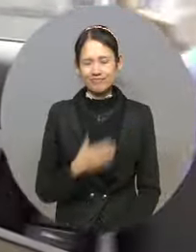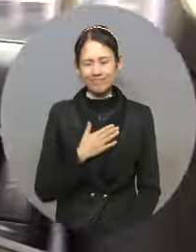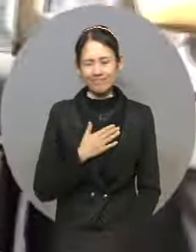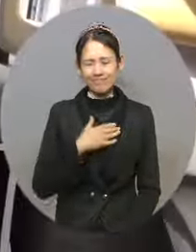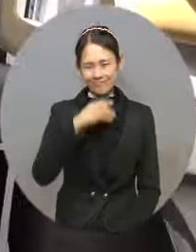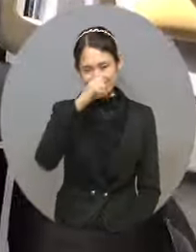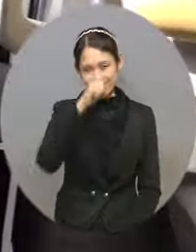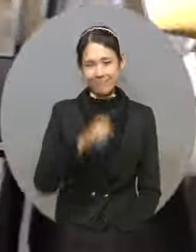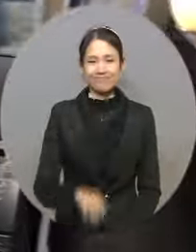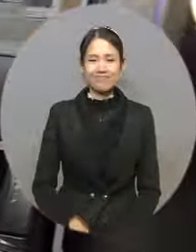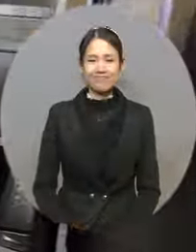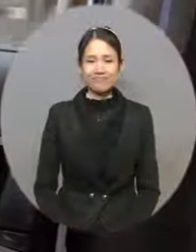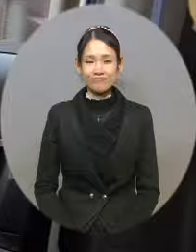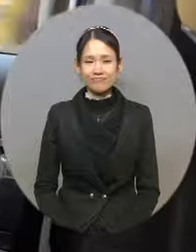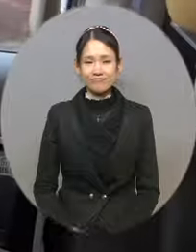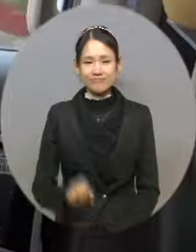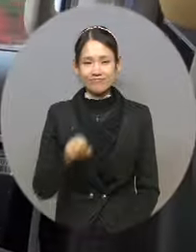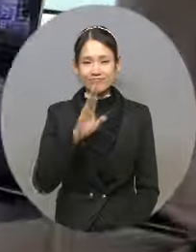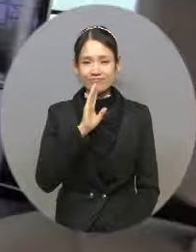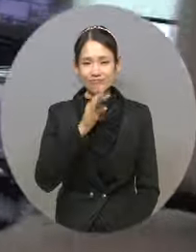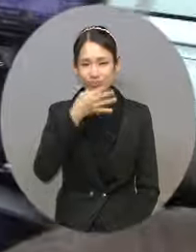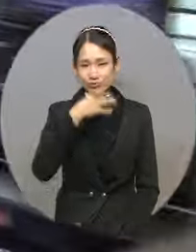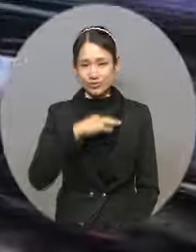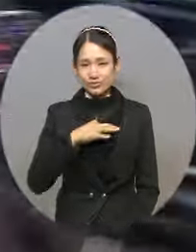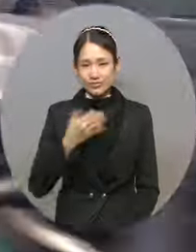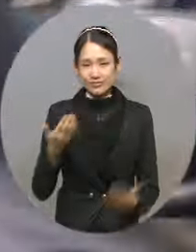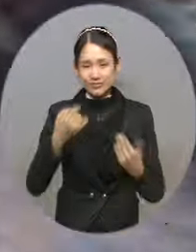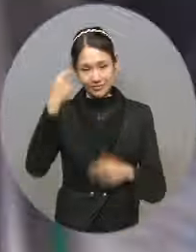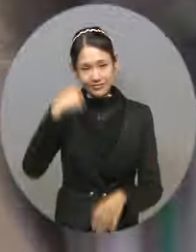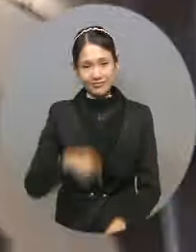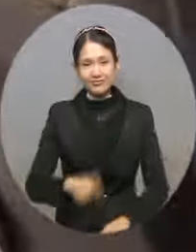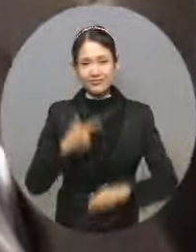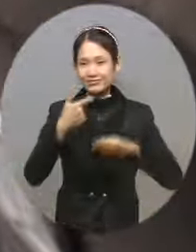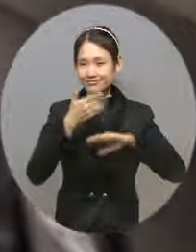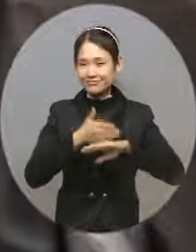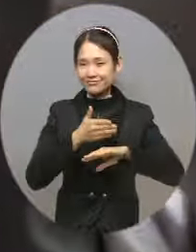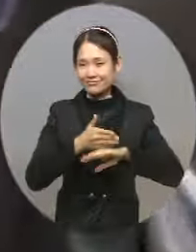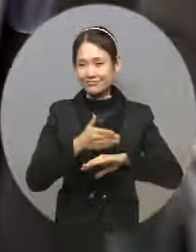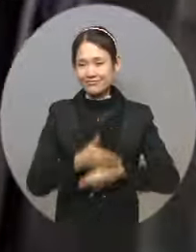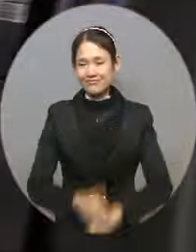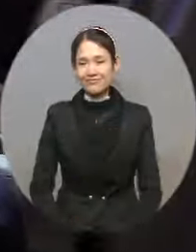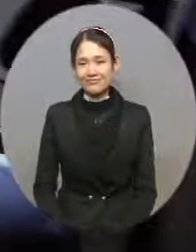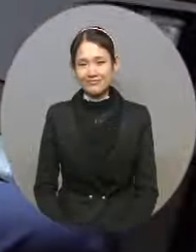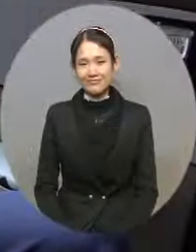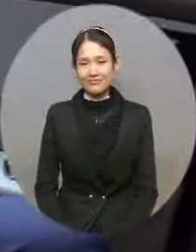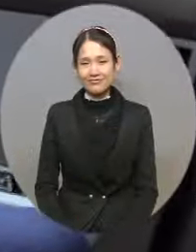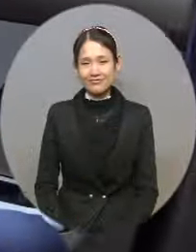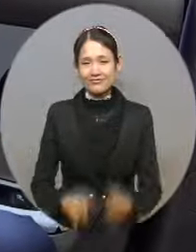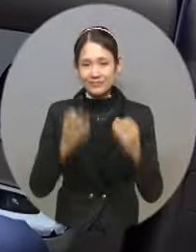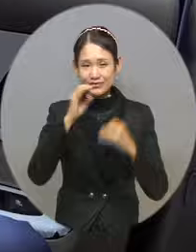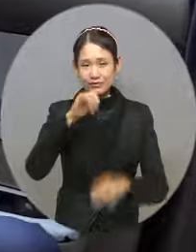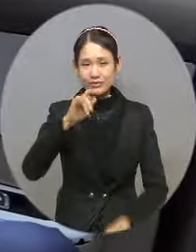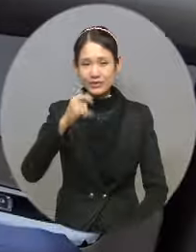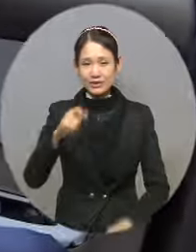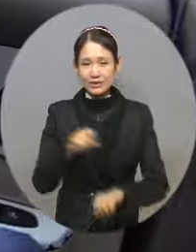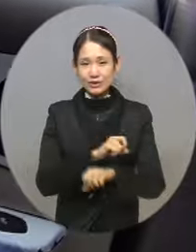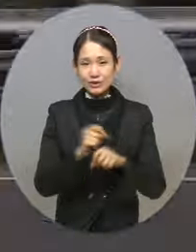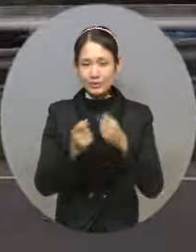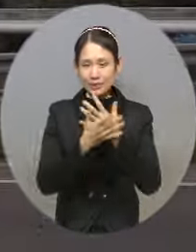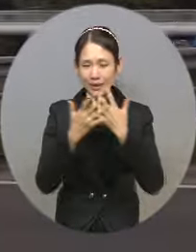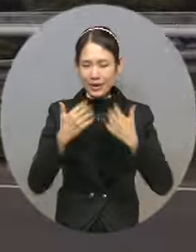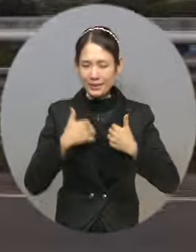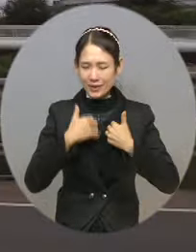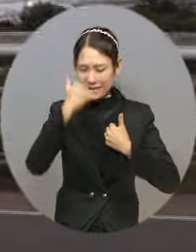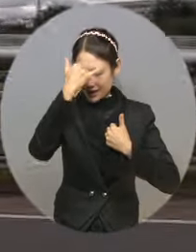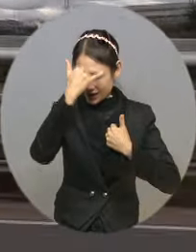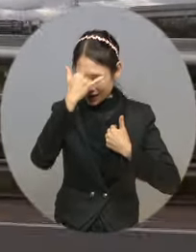좋아요. 맞아요, 맞아요. 그런 데서 보람을 느끼는 것 같아요. 늘 감사드리고 있습니다. 김민재 씨의 특유의 밝고